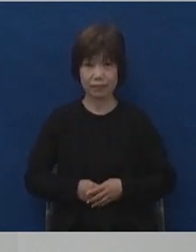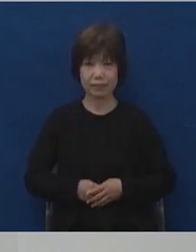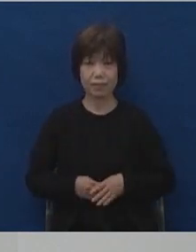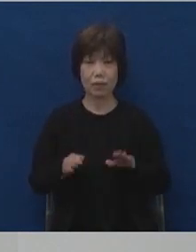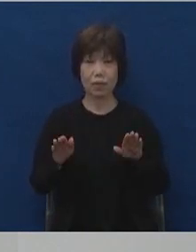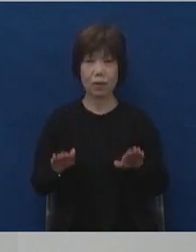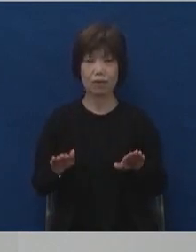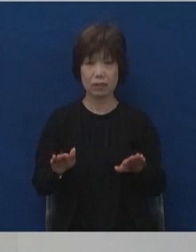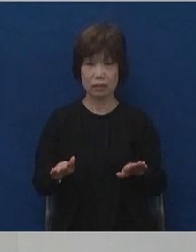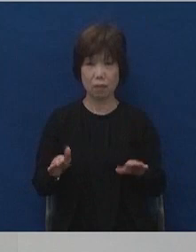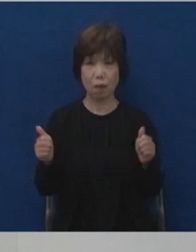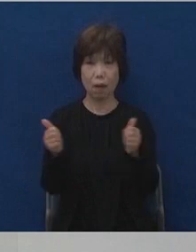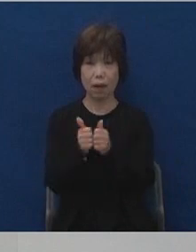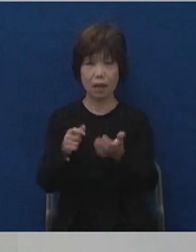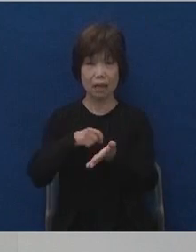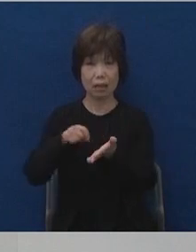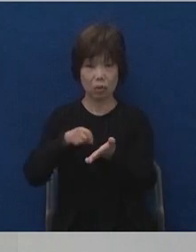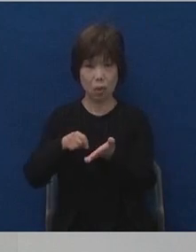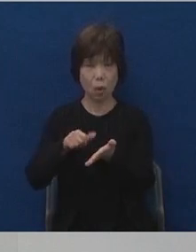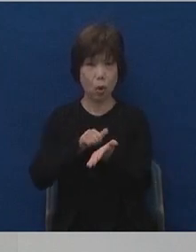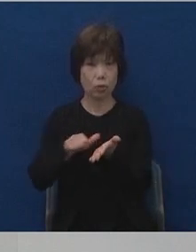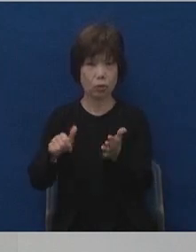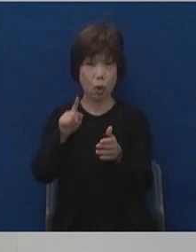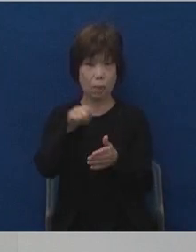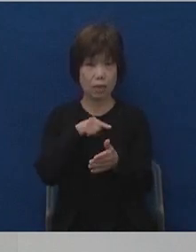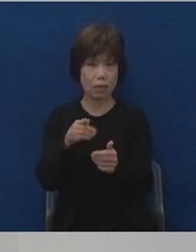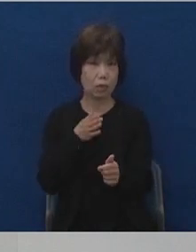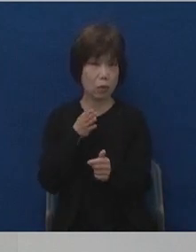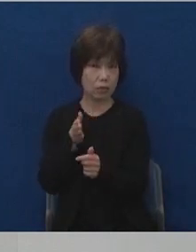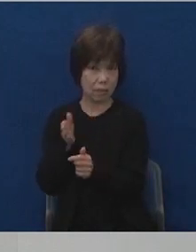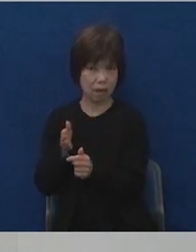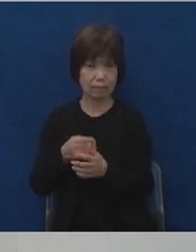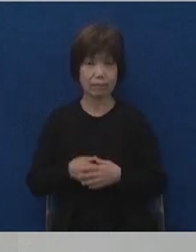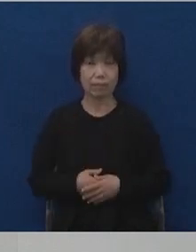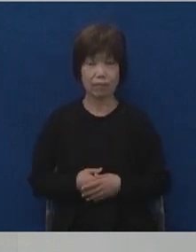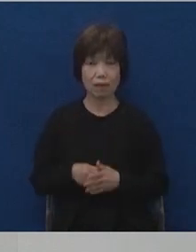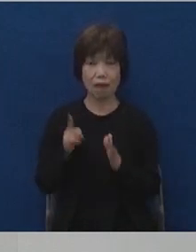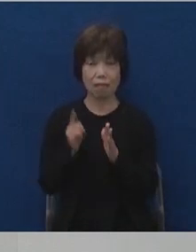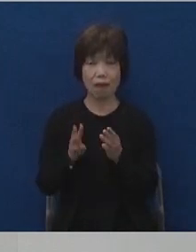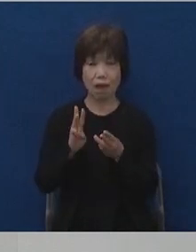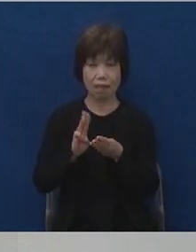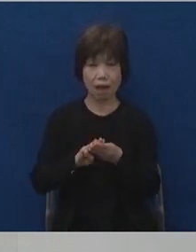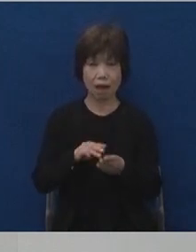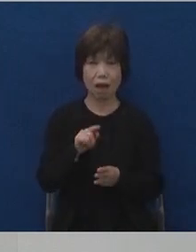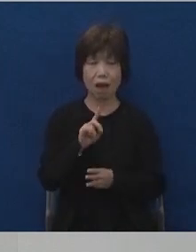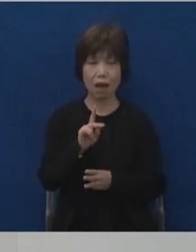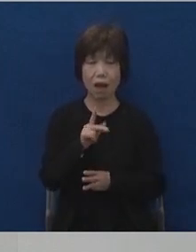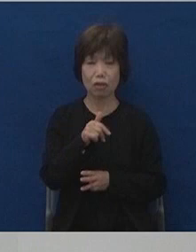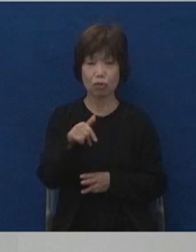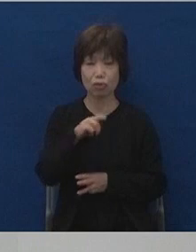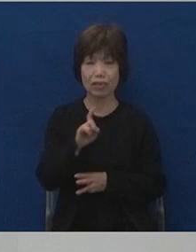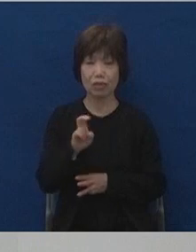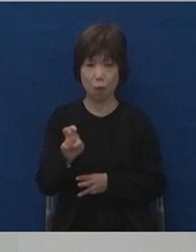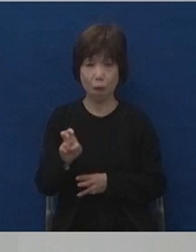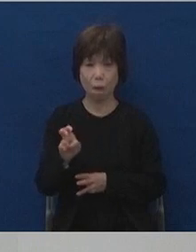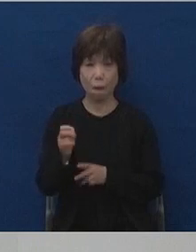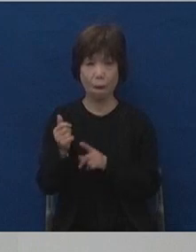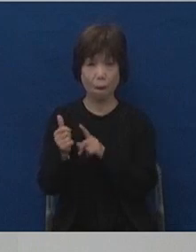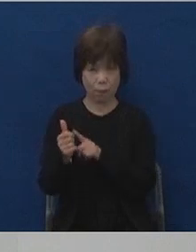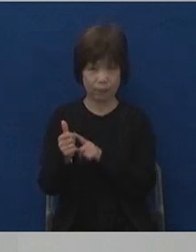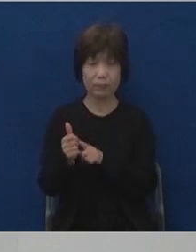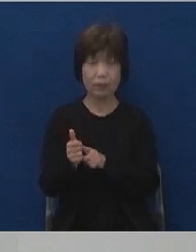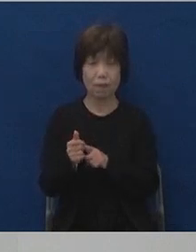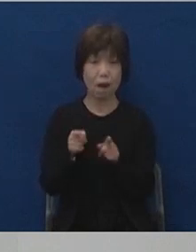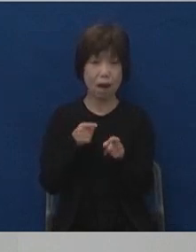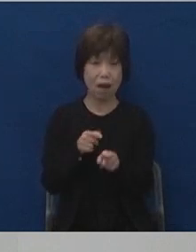本日の会議力署名者を指名いたします。寺田和弘議員と加藤愛議員とに